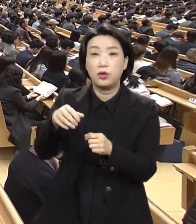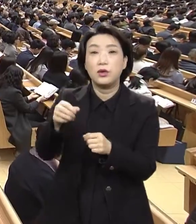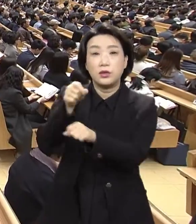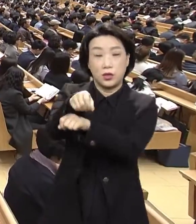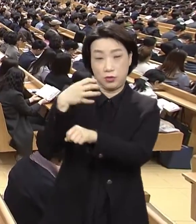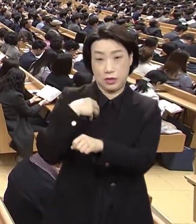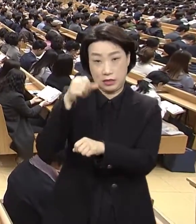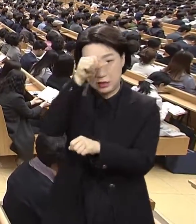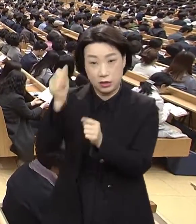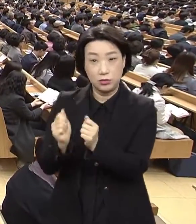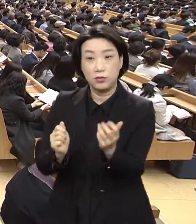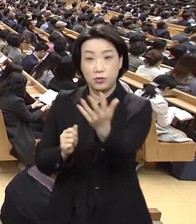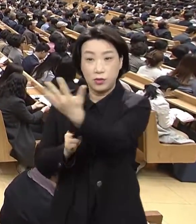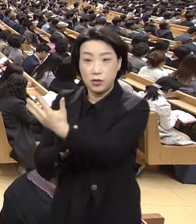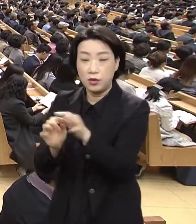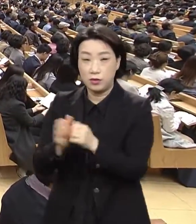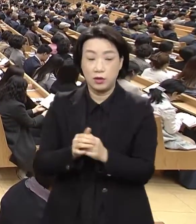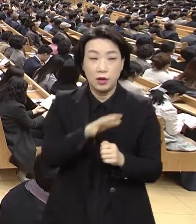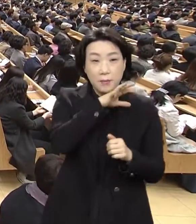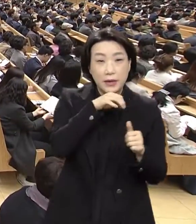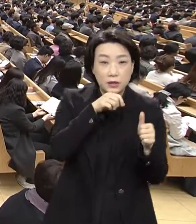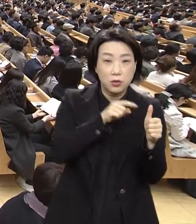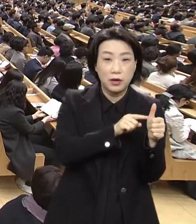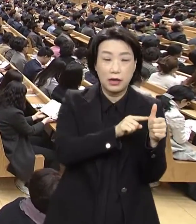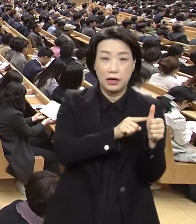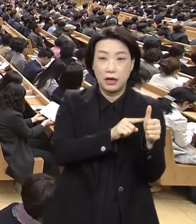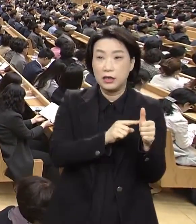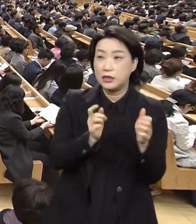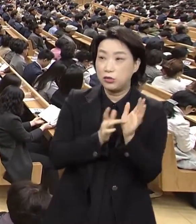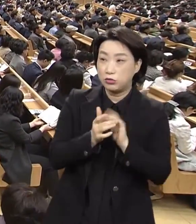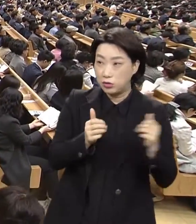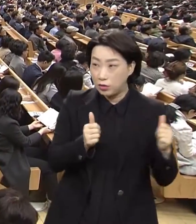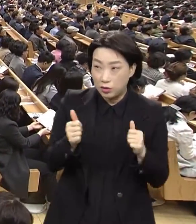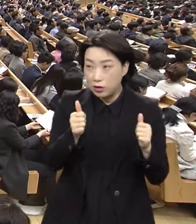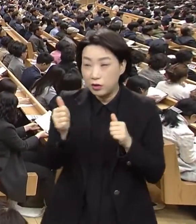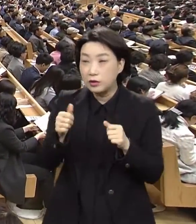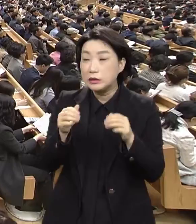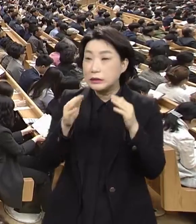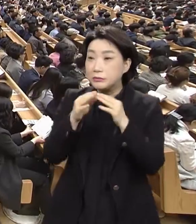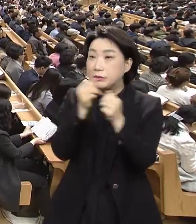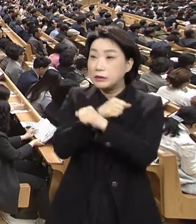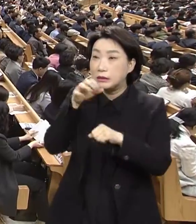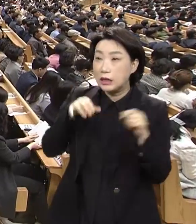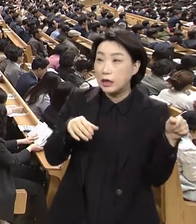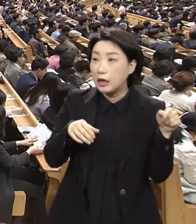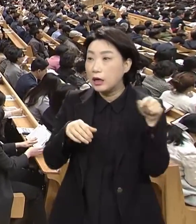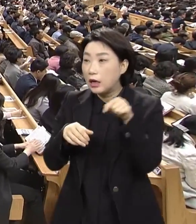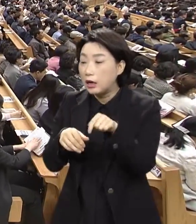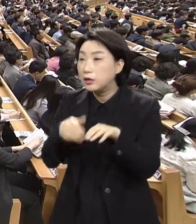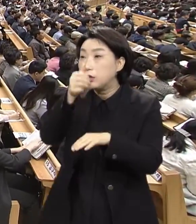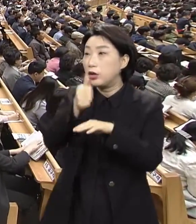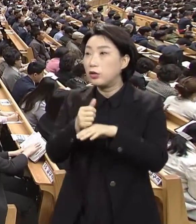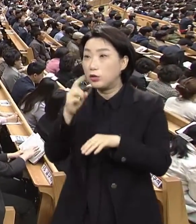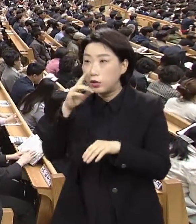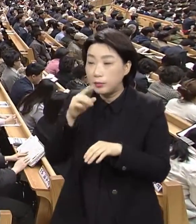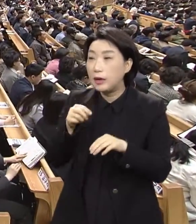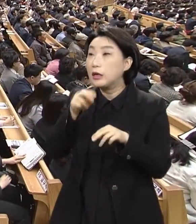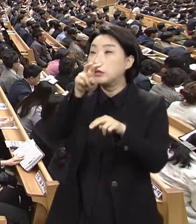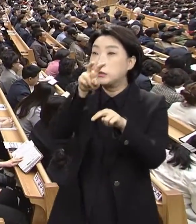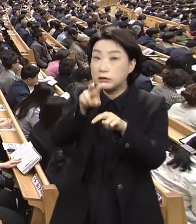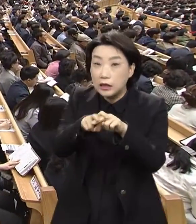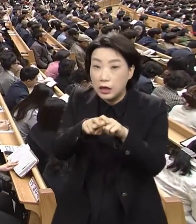있더라. 베드로가 멀찍이 예수를 쫓아 대제사장의 집들에까지 가서 그 결국을 보려고 안에